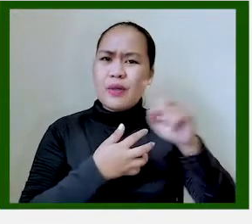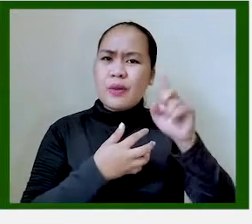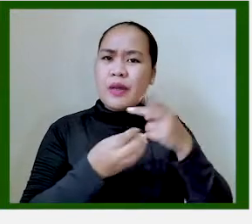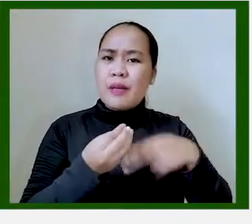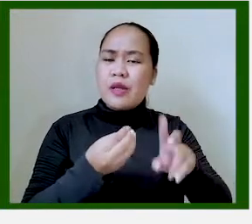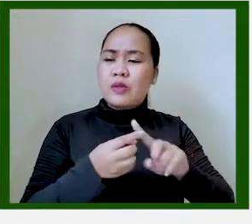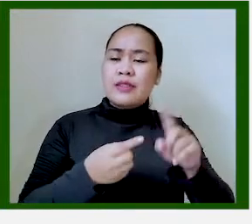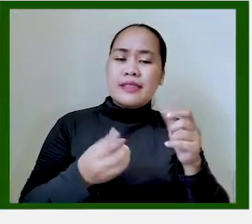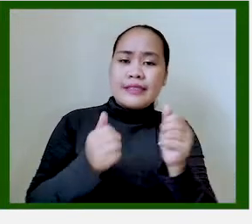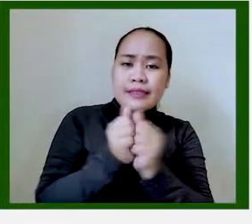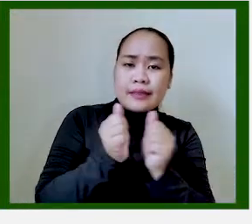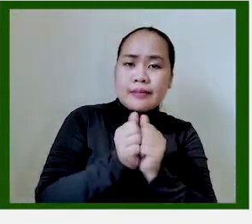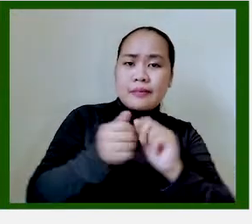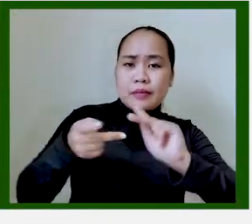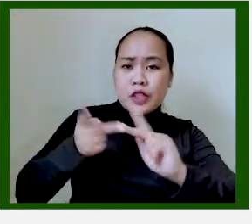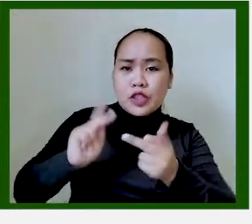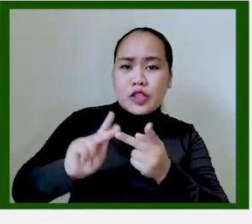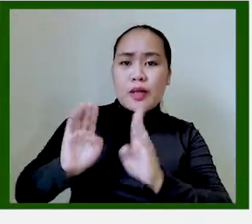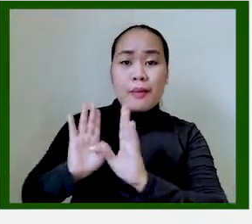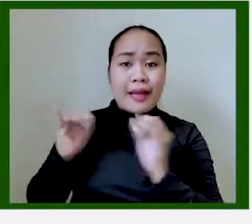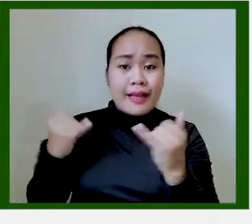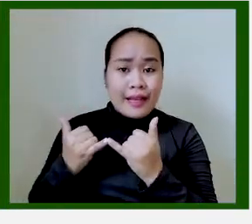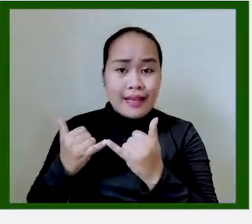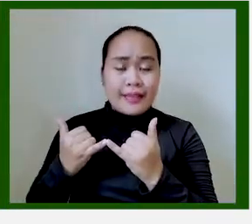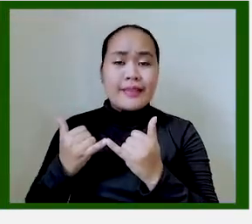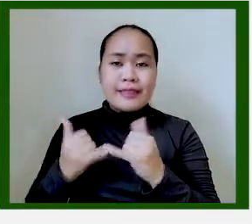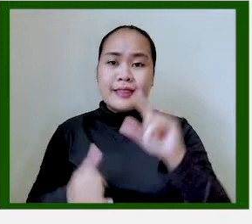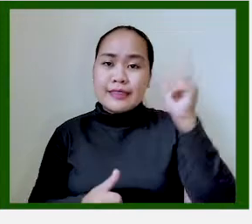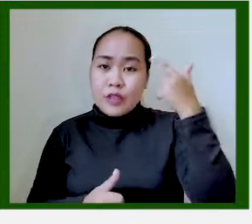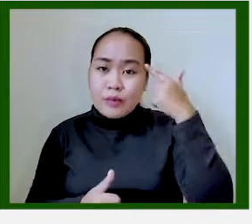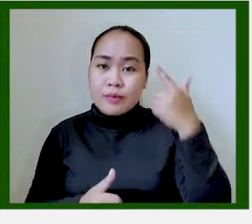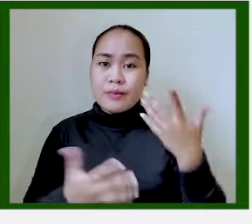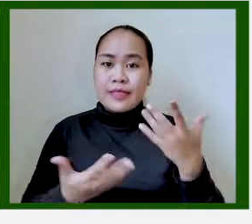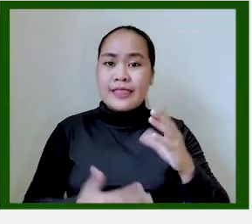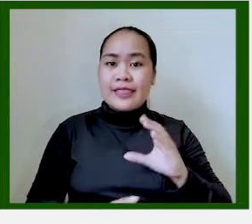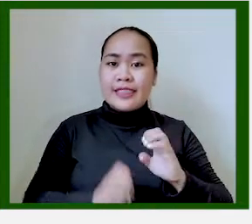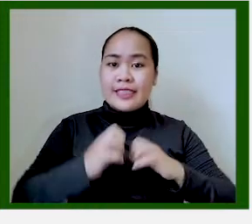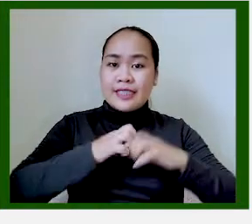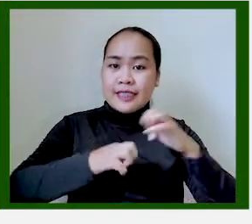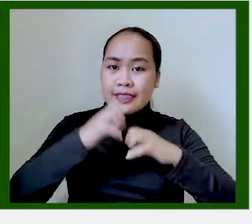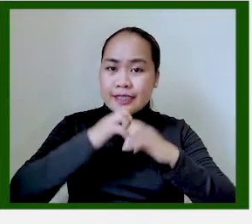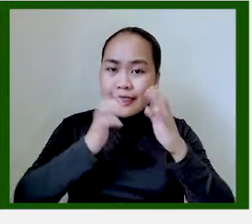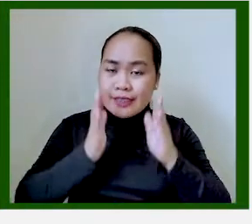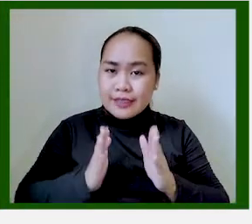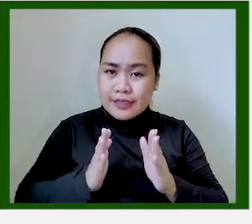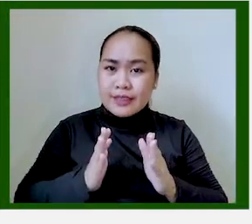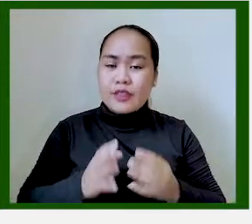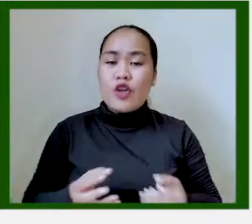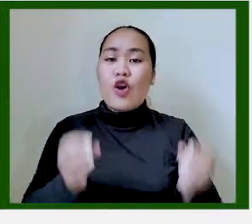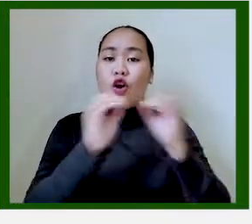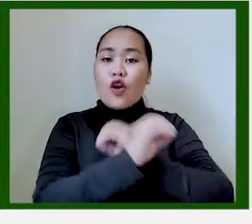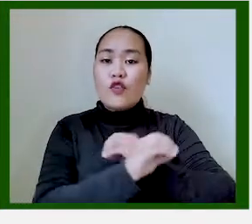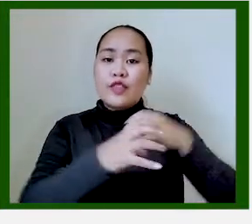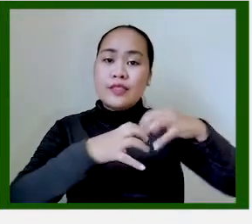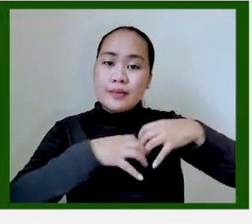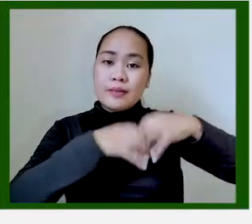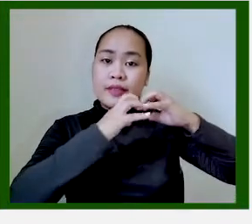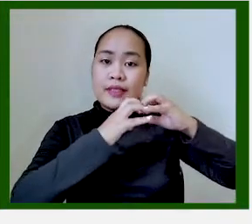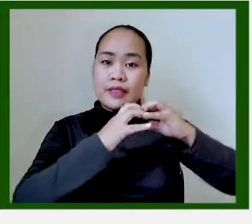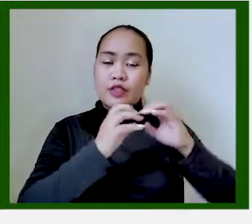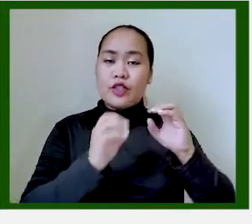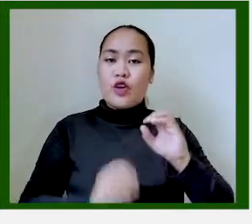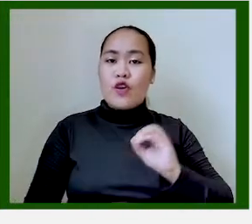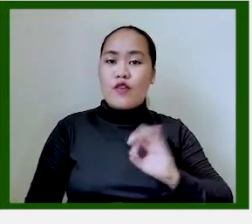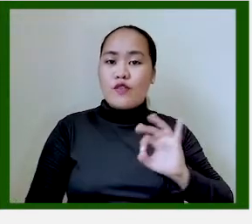ating barangay, City Engineering Office, Office of the Building Official, nakasama rin